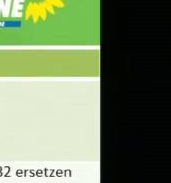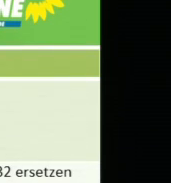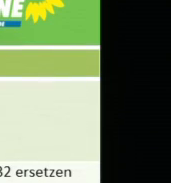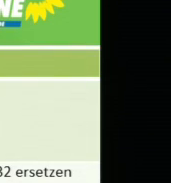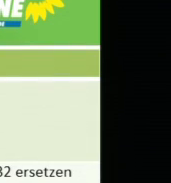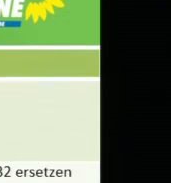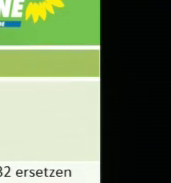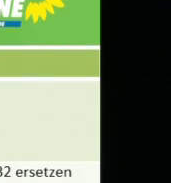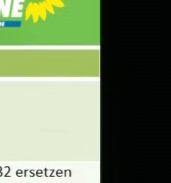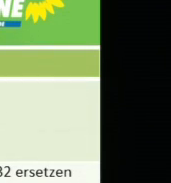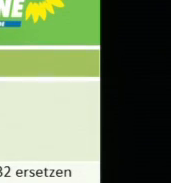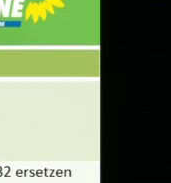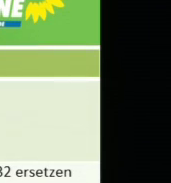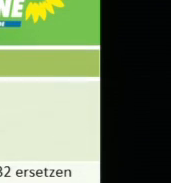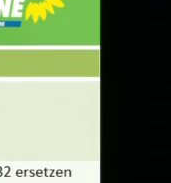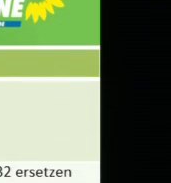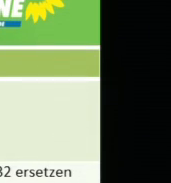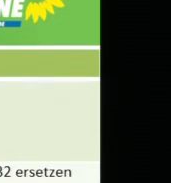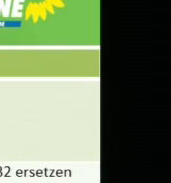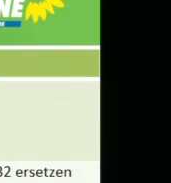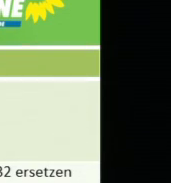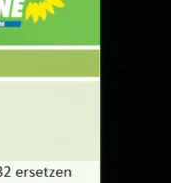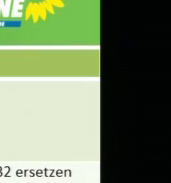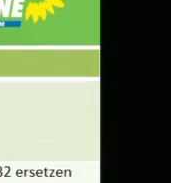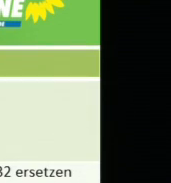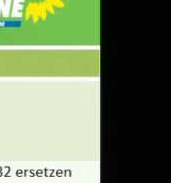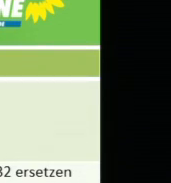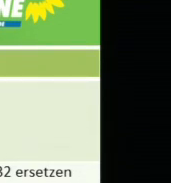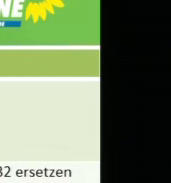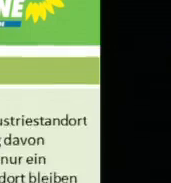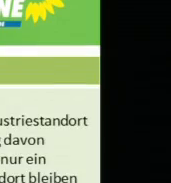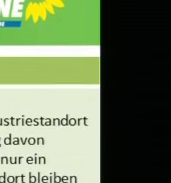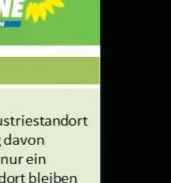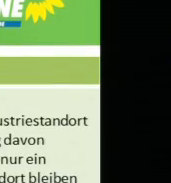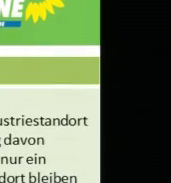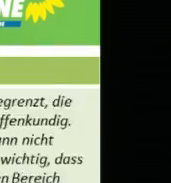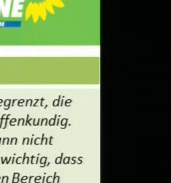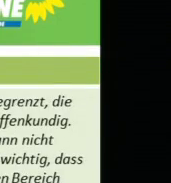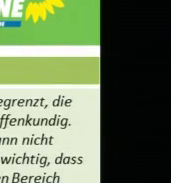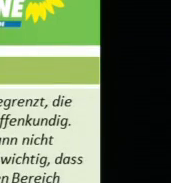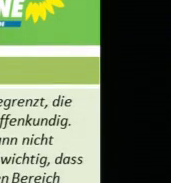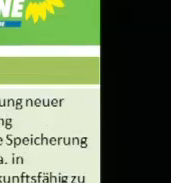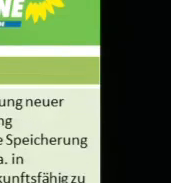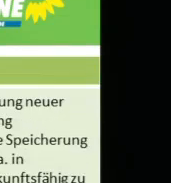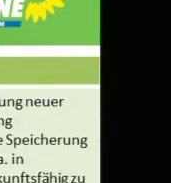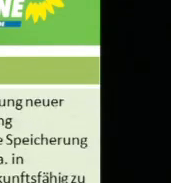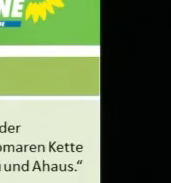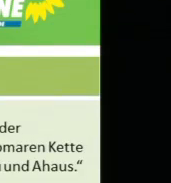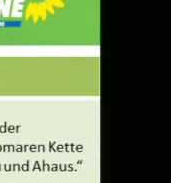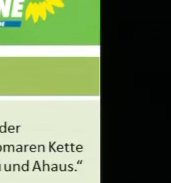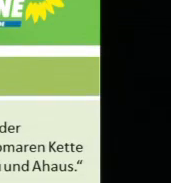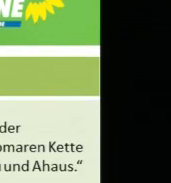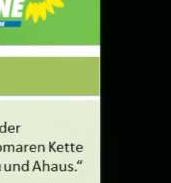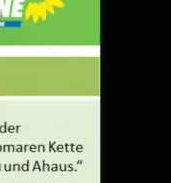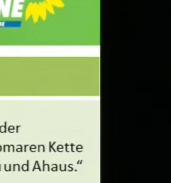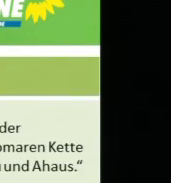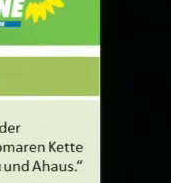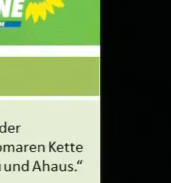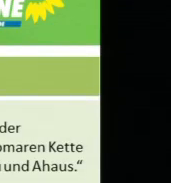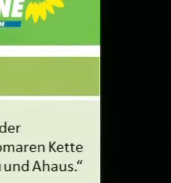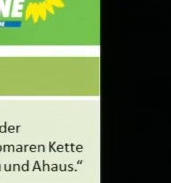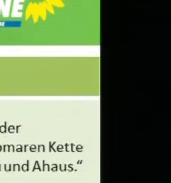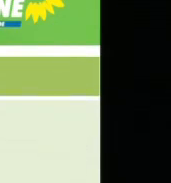den Änderungsantrag zur Zeile 285 von Ulrike Merkel und anderen. Die